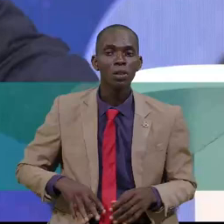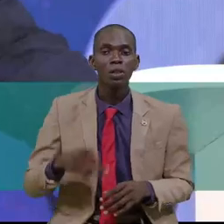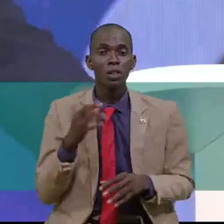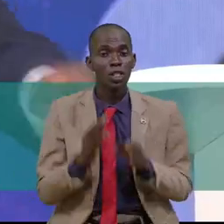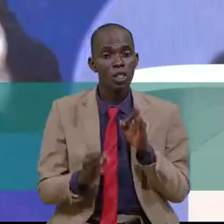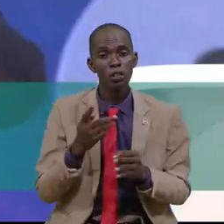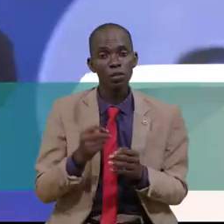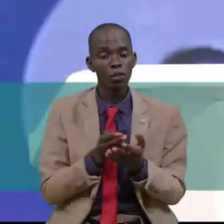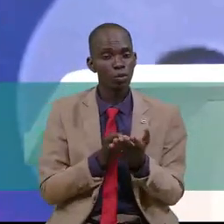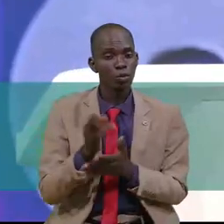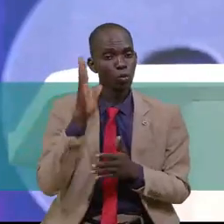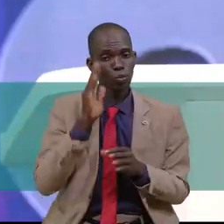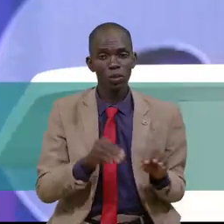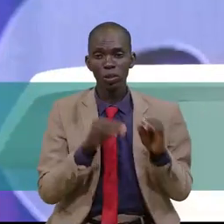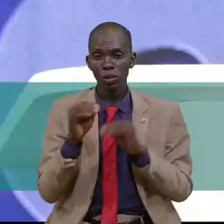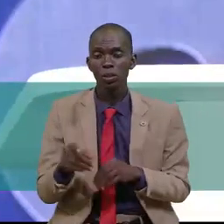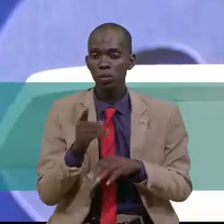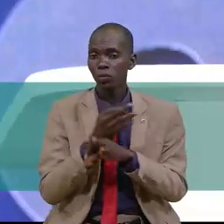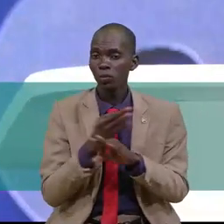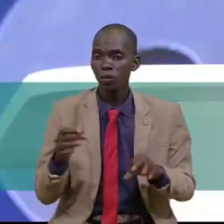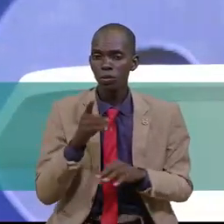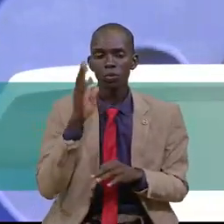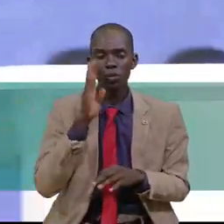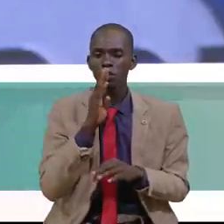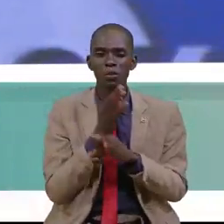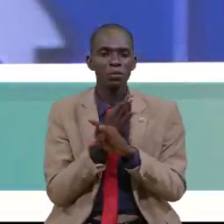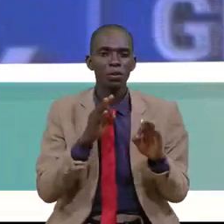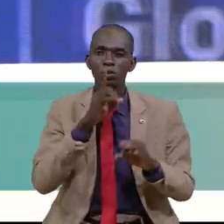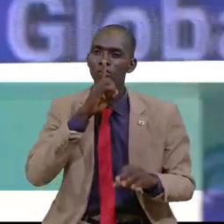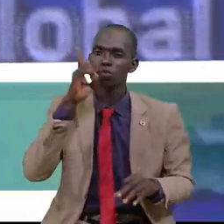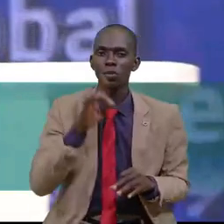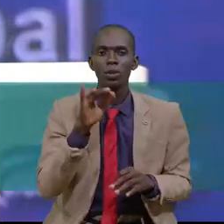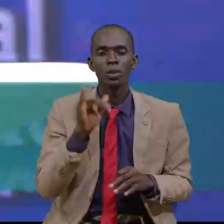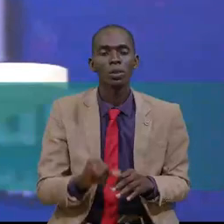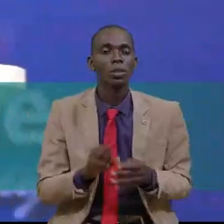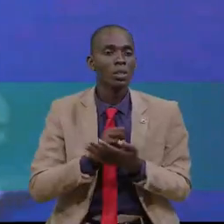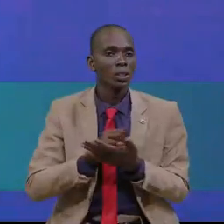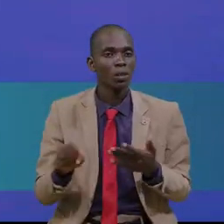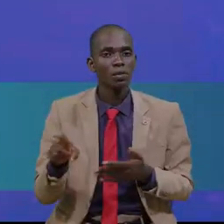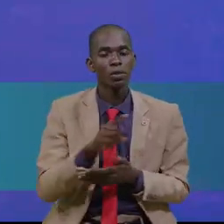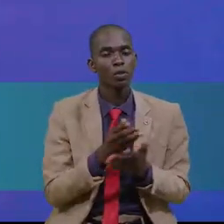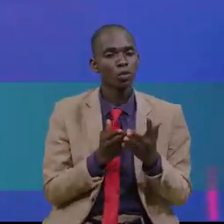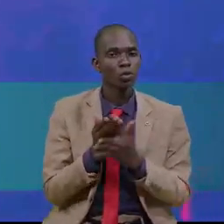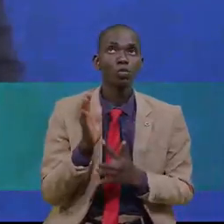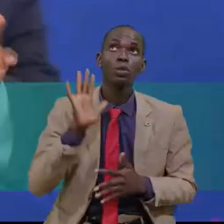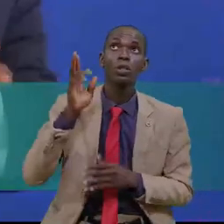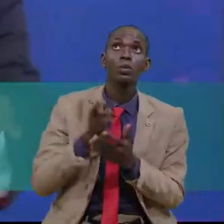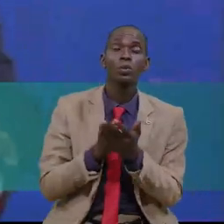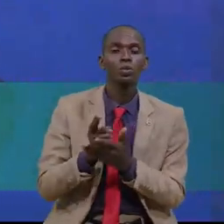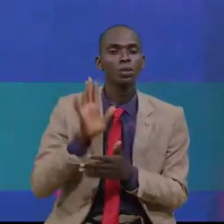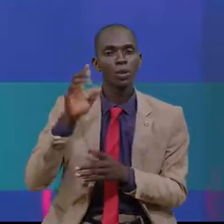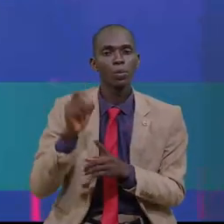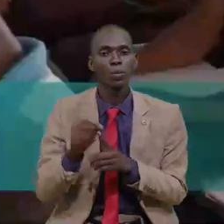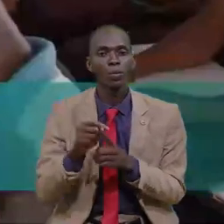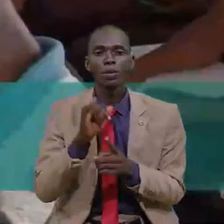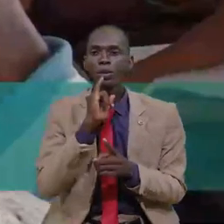la vérité. Et si la vérité vous affranchit, vous êtes réellement libre. Sanctifie pas ta vérité, ta